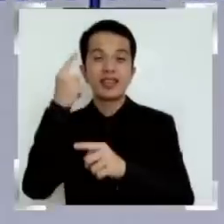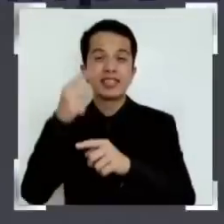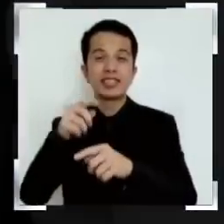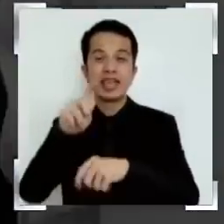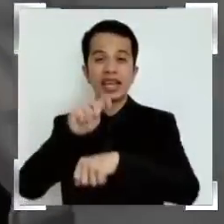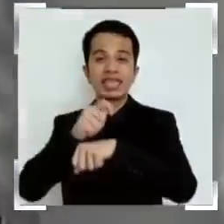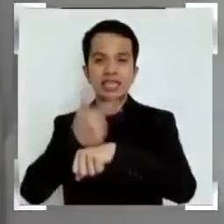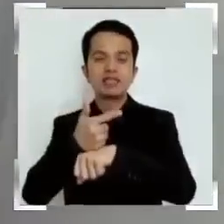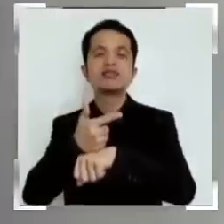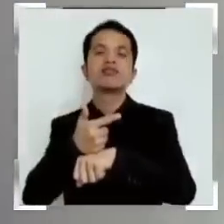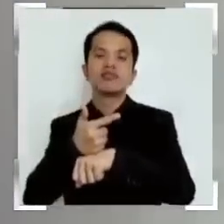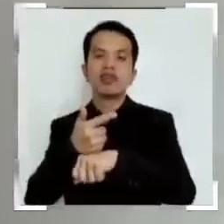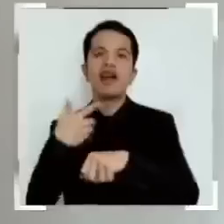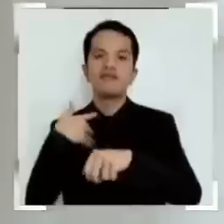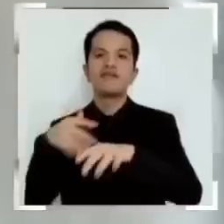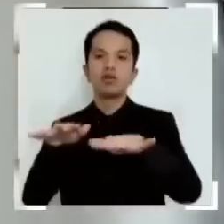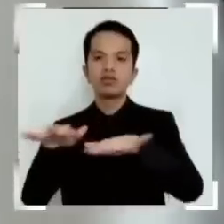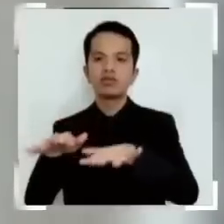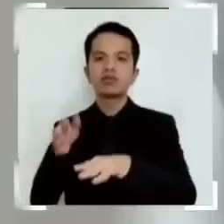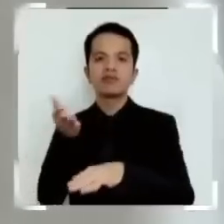apektado.